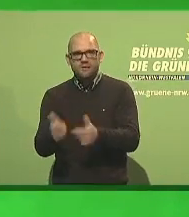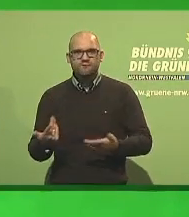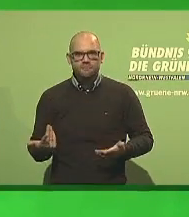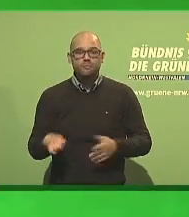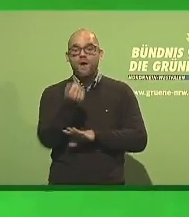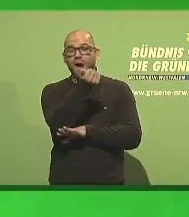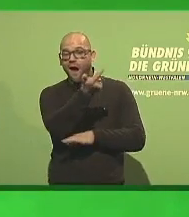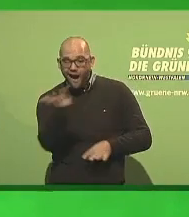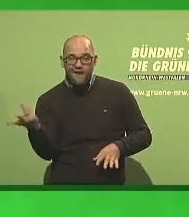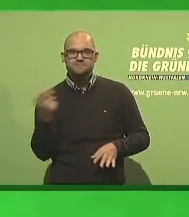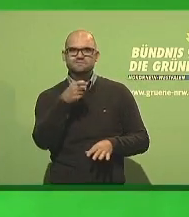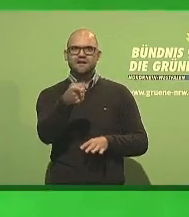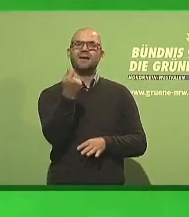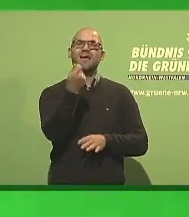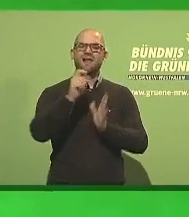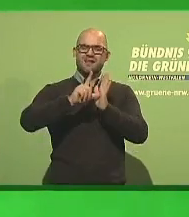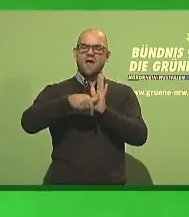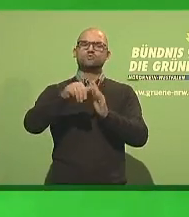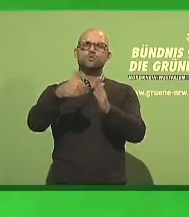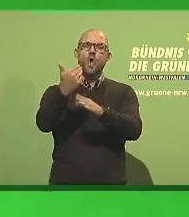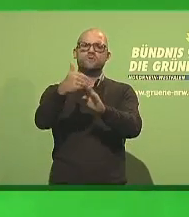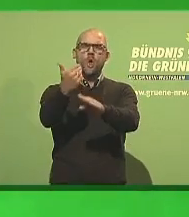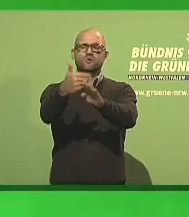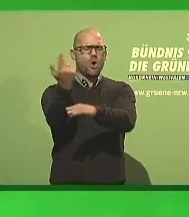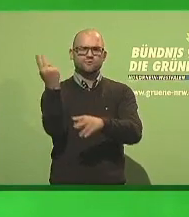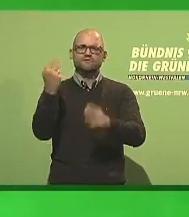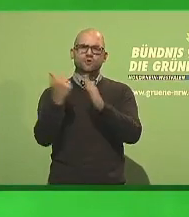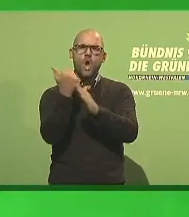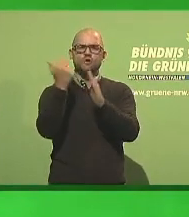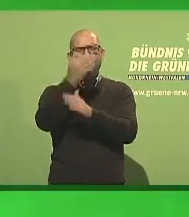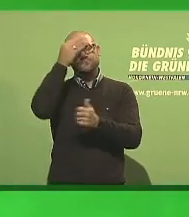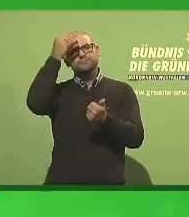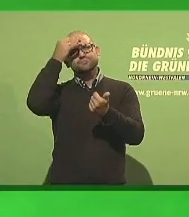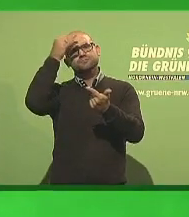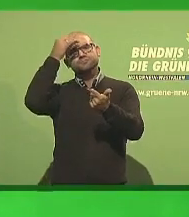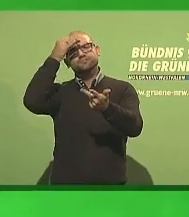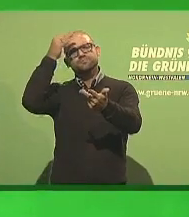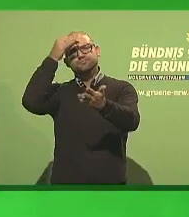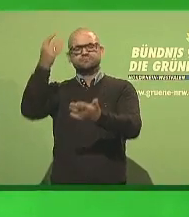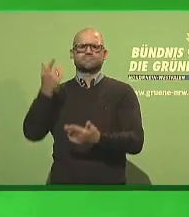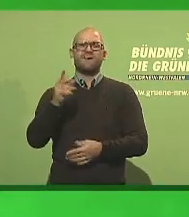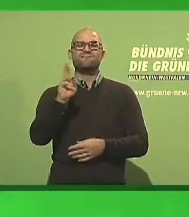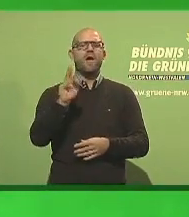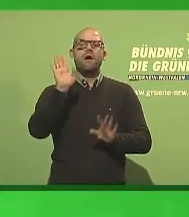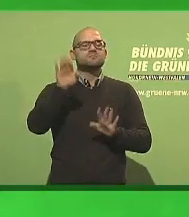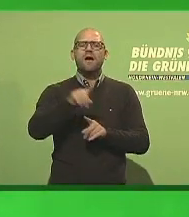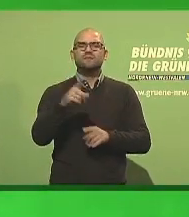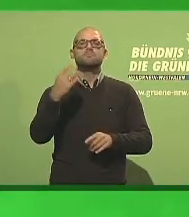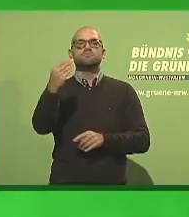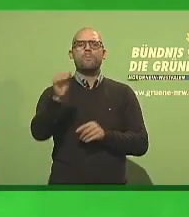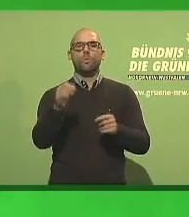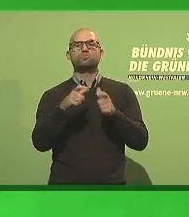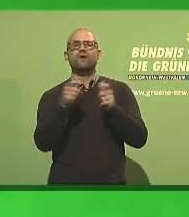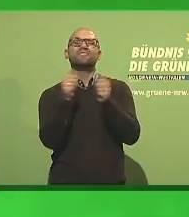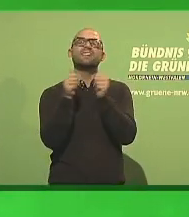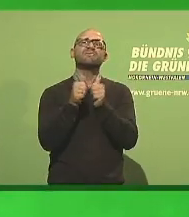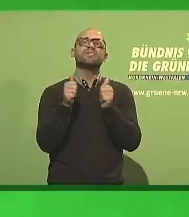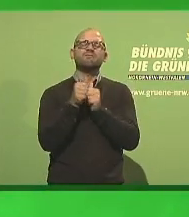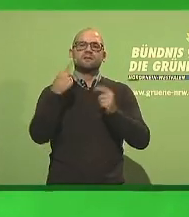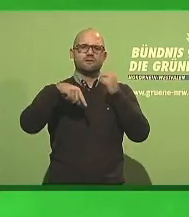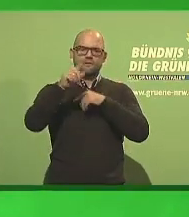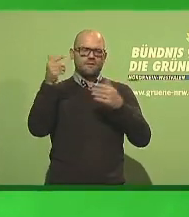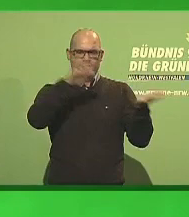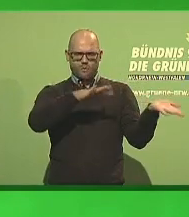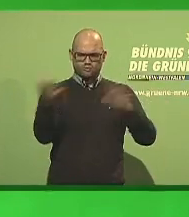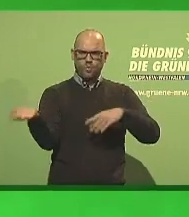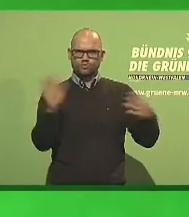sie die neue Geldleistung nennen sollen, die dann die bekommen, die wiederum diese Putzgutscheine nicht in Anspruch nehmen. Liebe Freundinnen, liebe Freunde, das ist doch